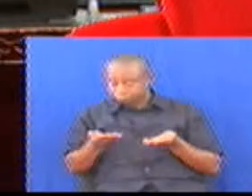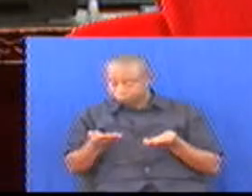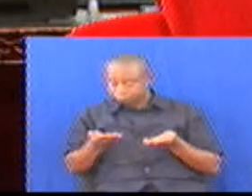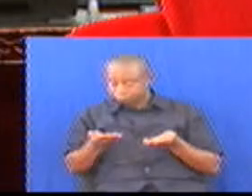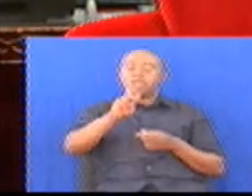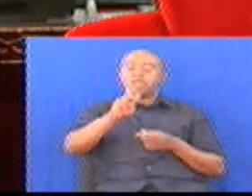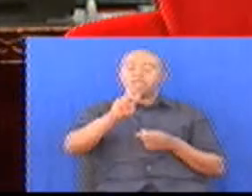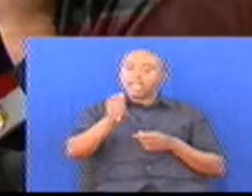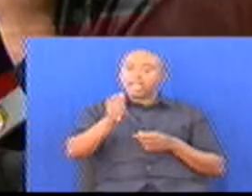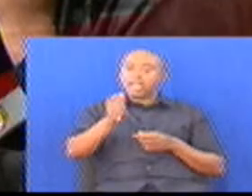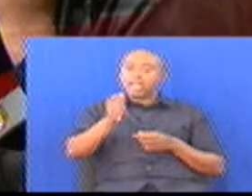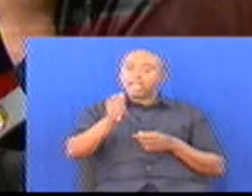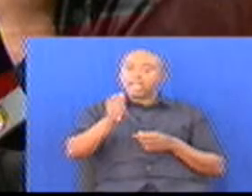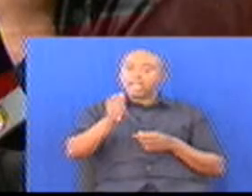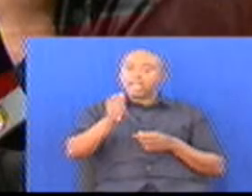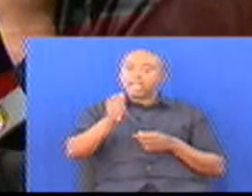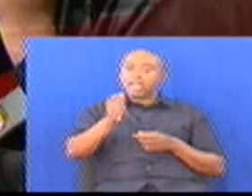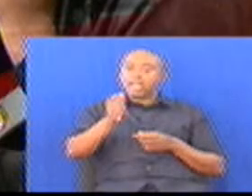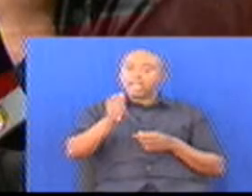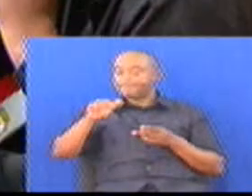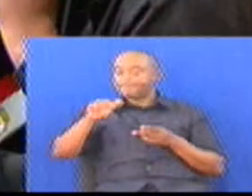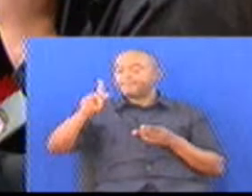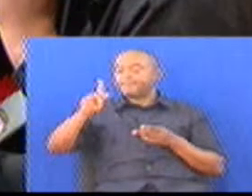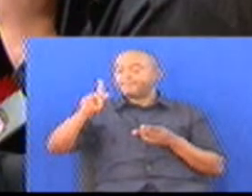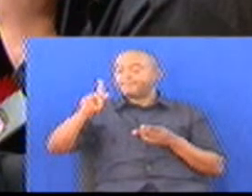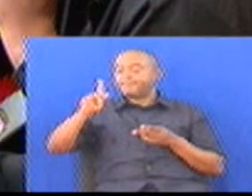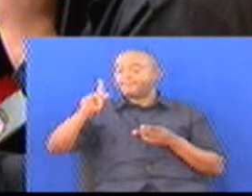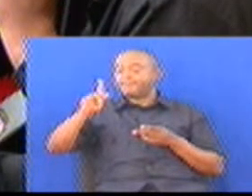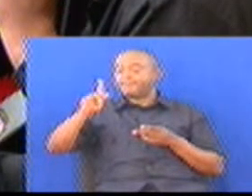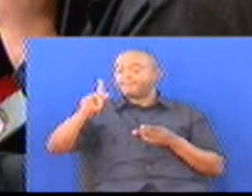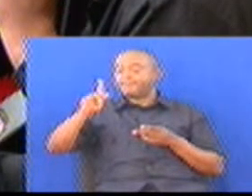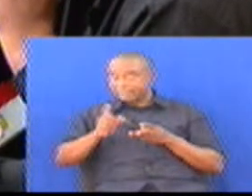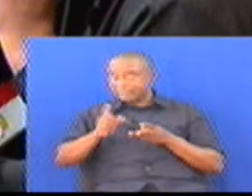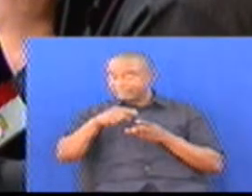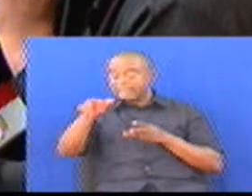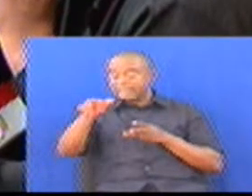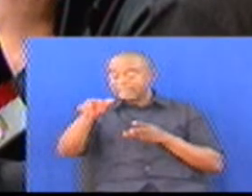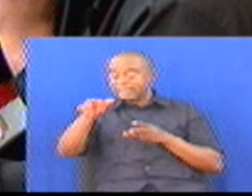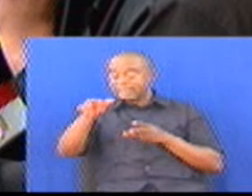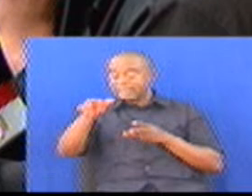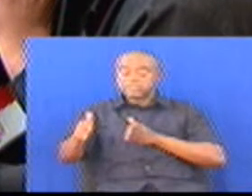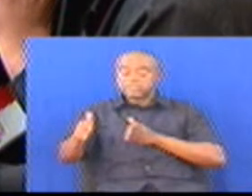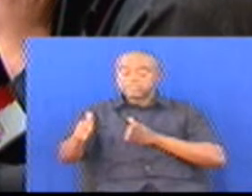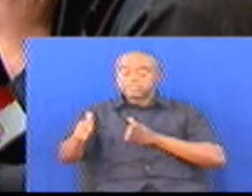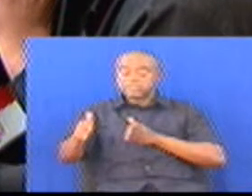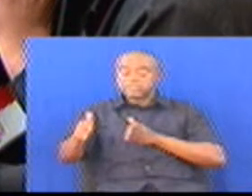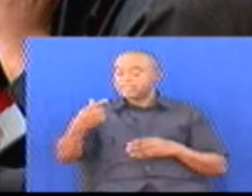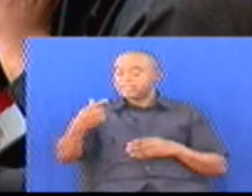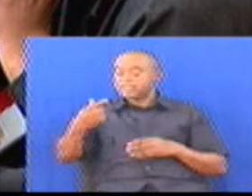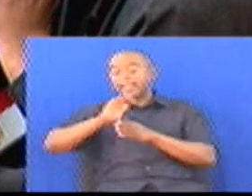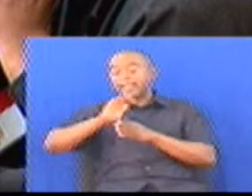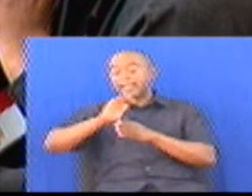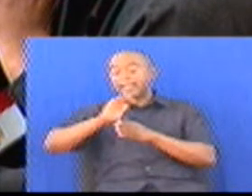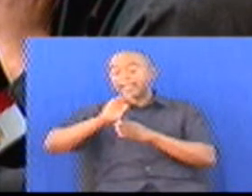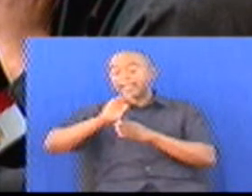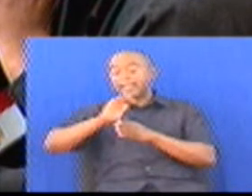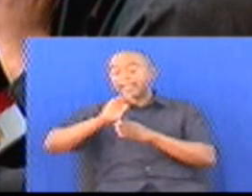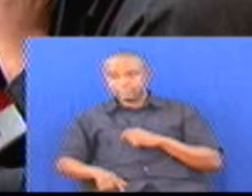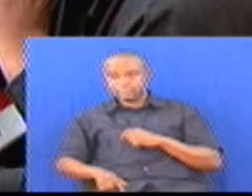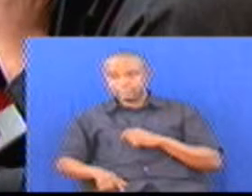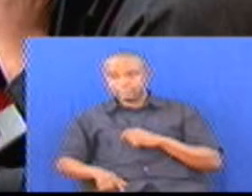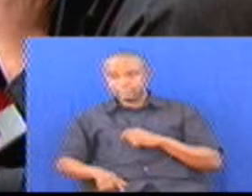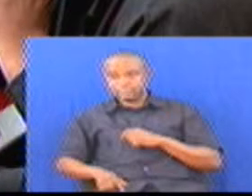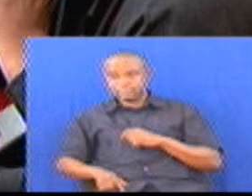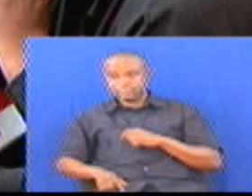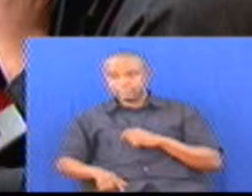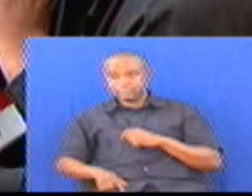Sibwesa, Kabwe, Logosa na Kibirizi katika mwambao wa Ziwa Tanganyika na gati la Ndumbi kule Ziwa Nyasa.